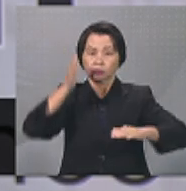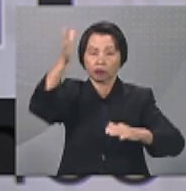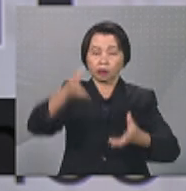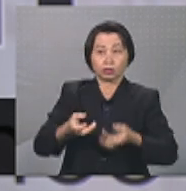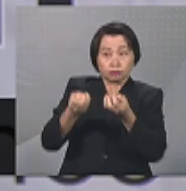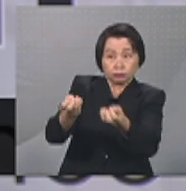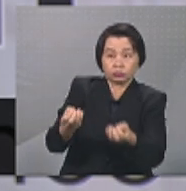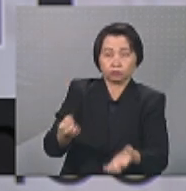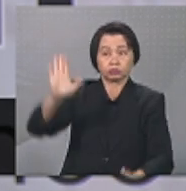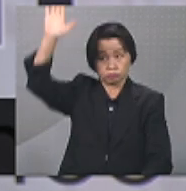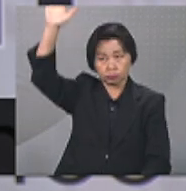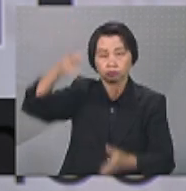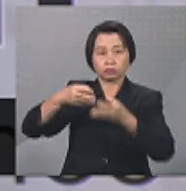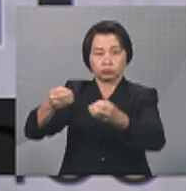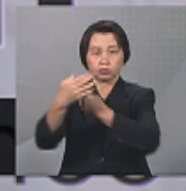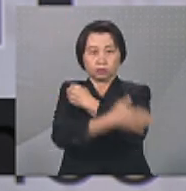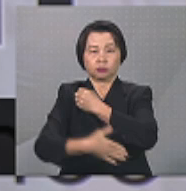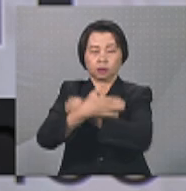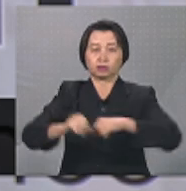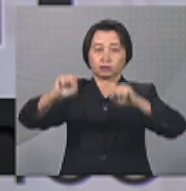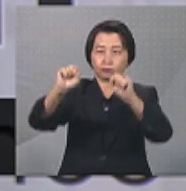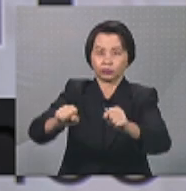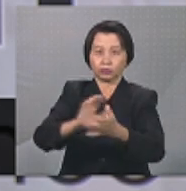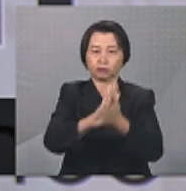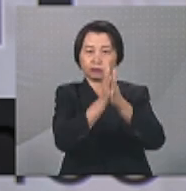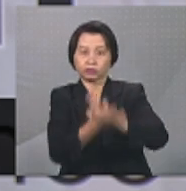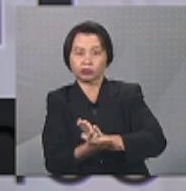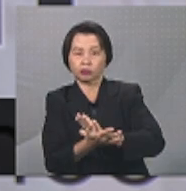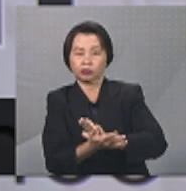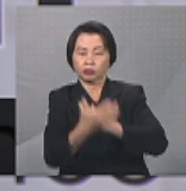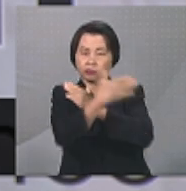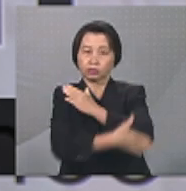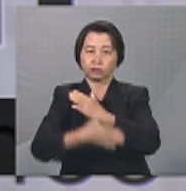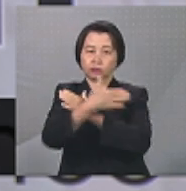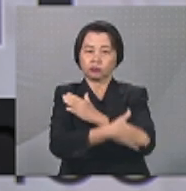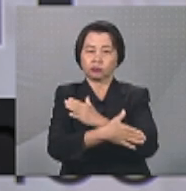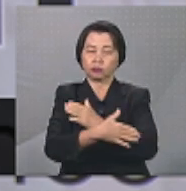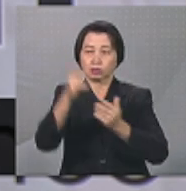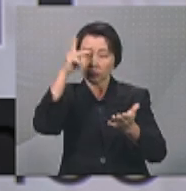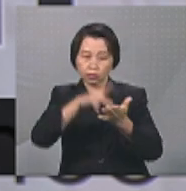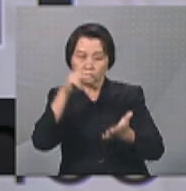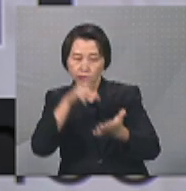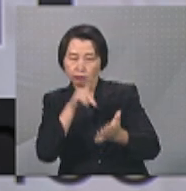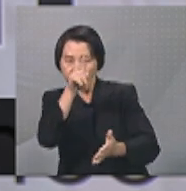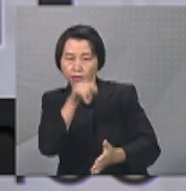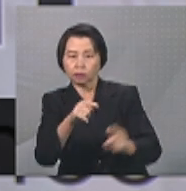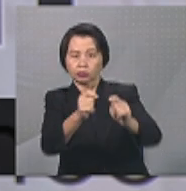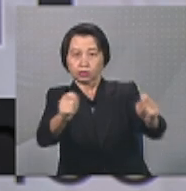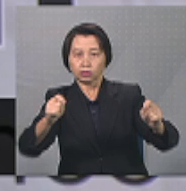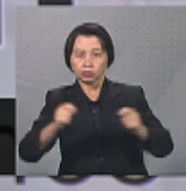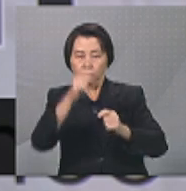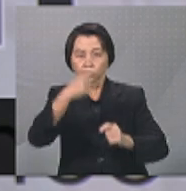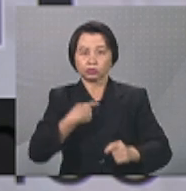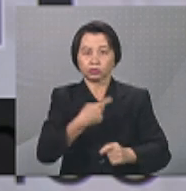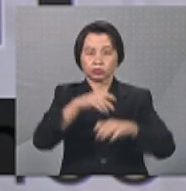menawarkan diri sebagai negara yang boleh dijadikan satu negara yang dikenal pasti sebagai tempat untuk